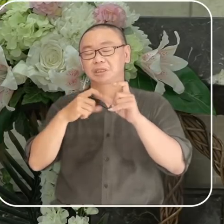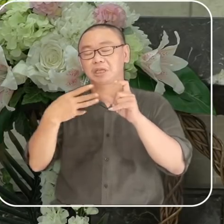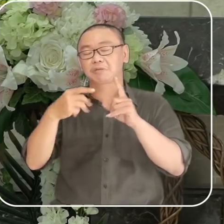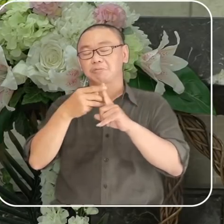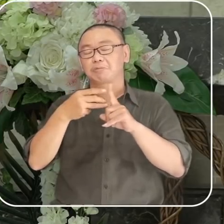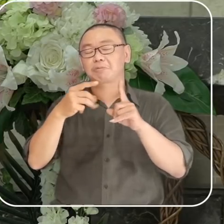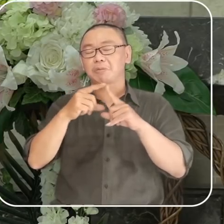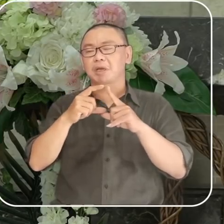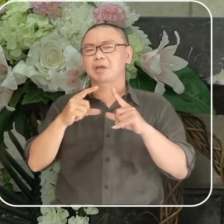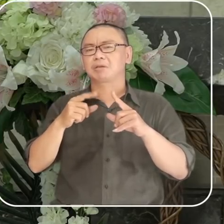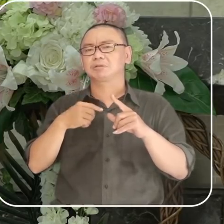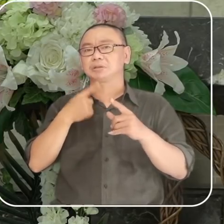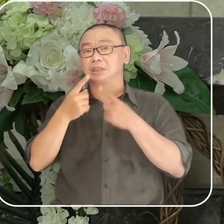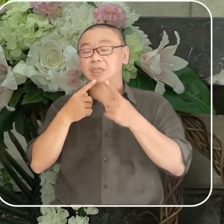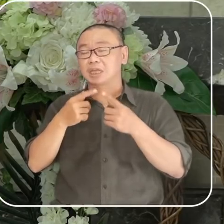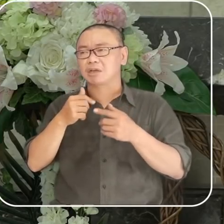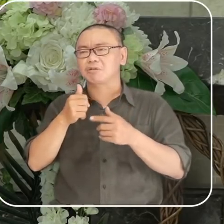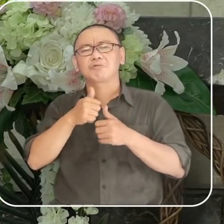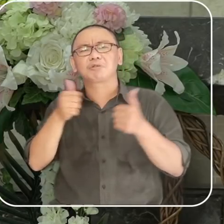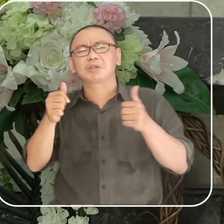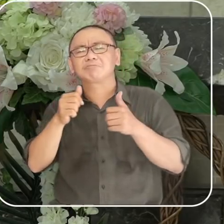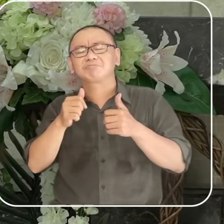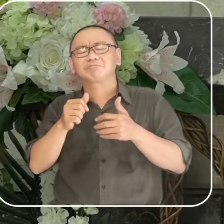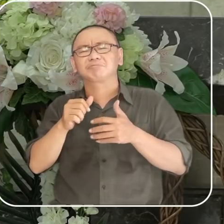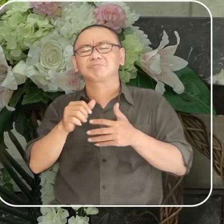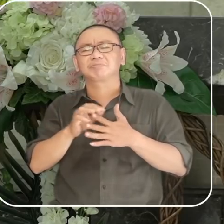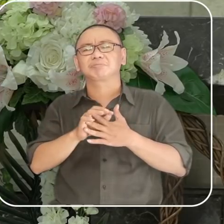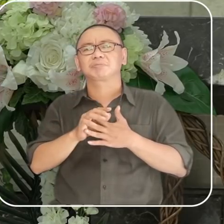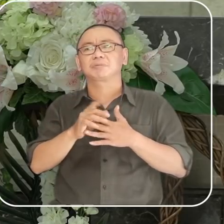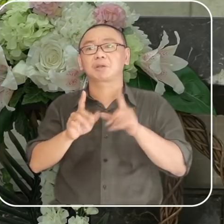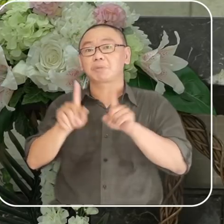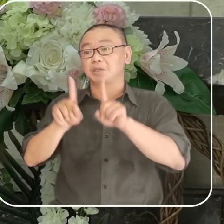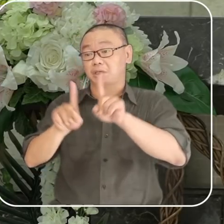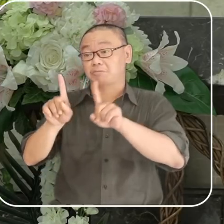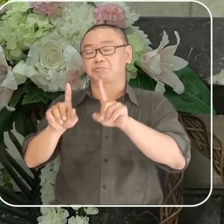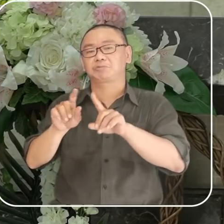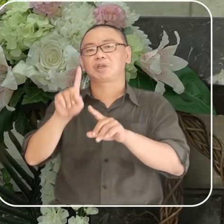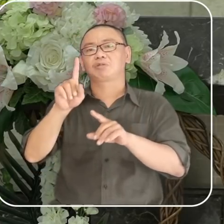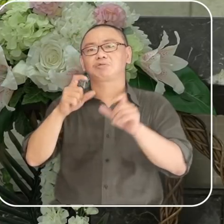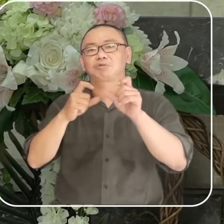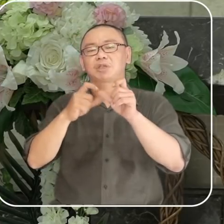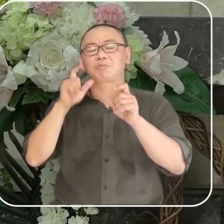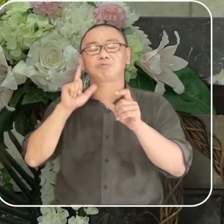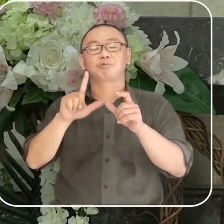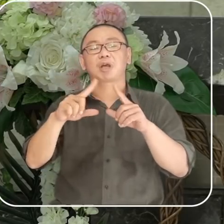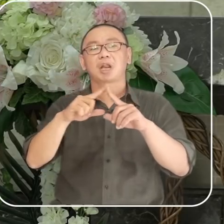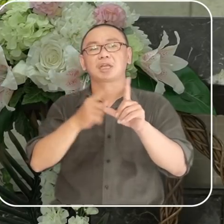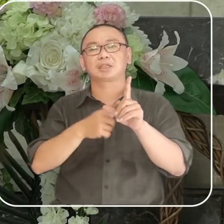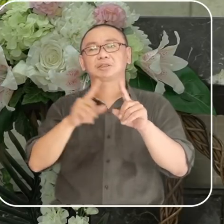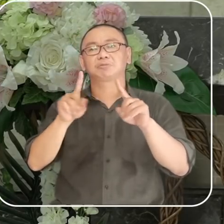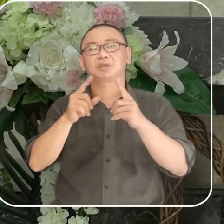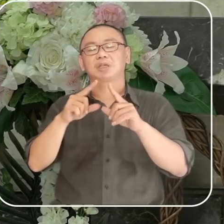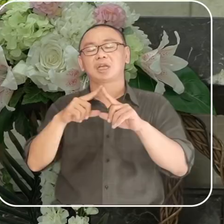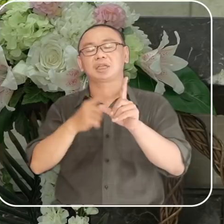yang sangat unik sekali. Kenapa, saudara, kalau kita bandingkan 1 Samuel 11 ayat 1